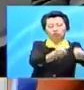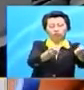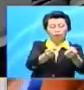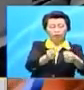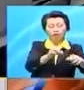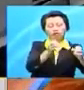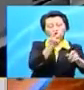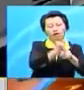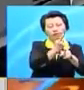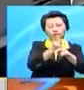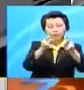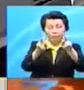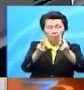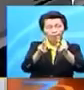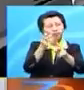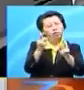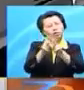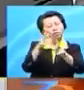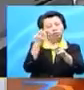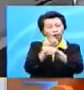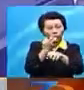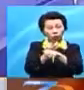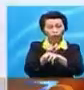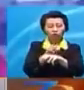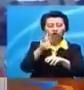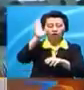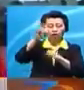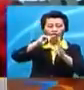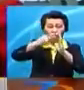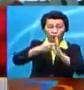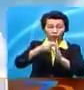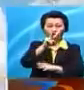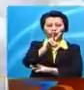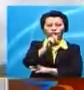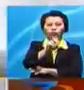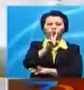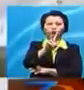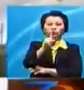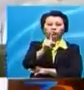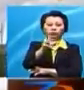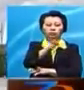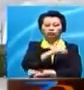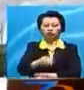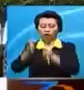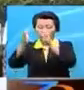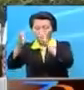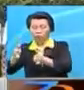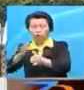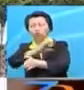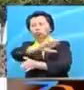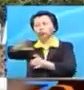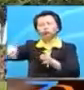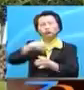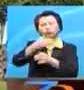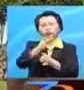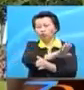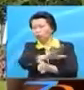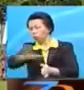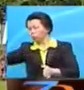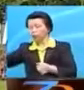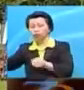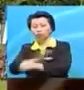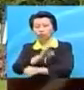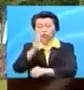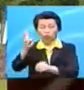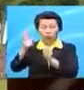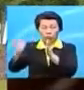Batu dijangka beroperasi pada suku kedua 2021, manakala operasi keseluruhan laluan pada suku